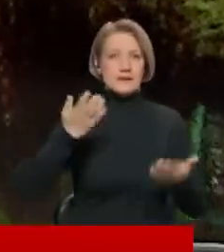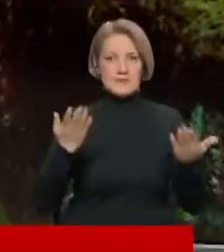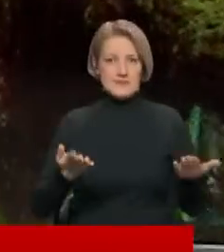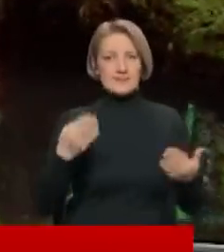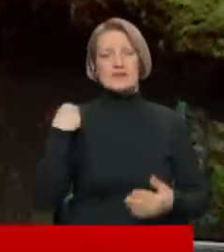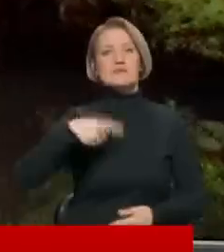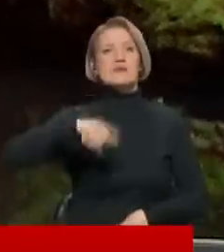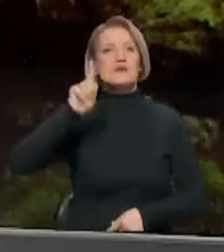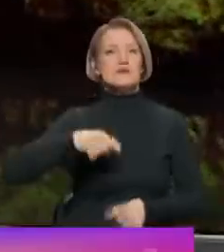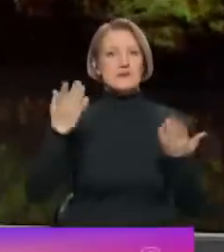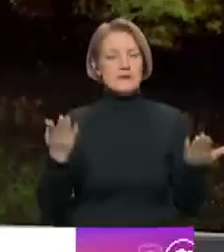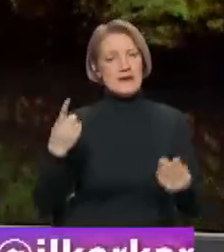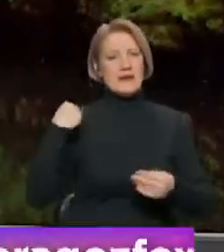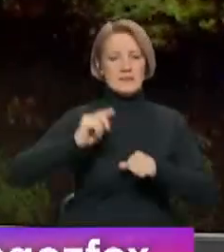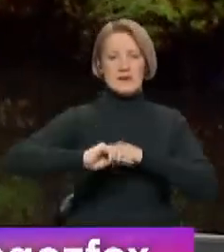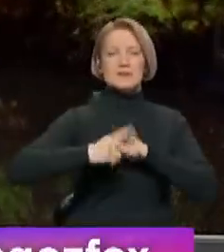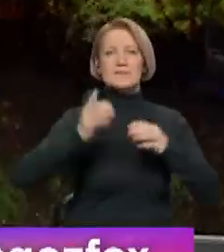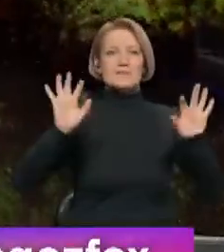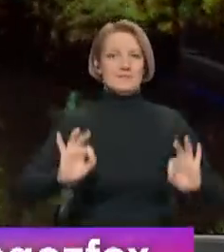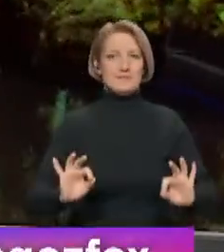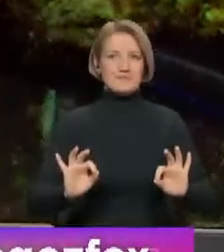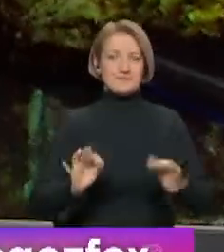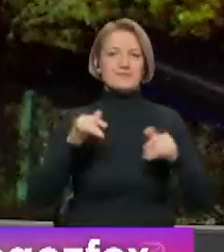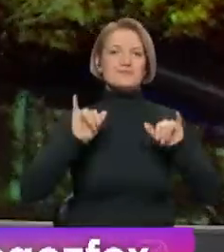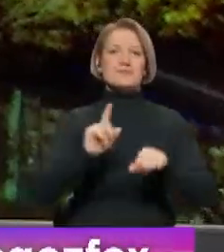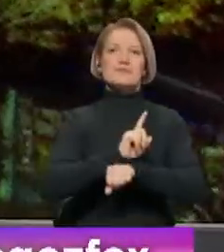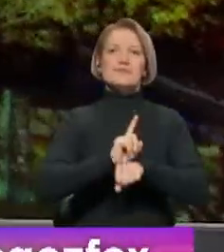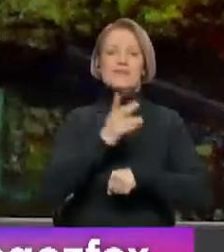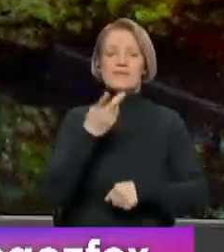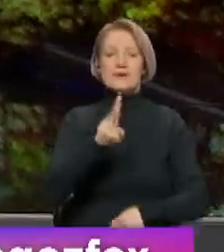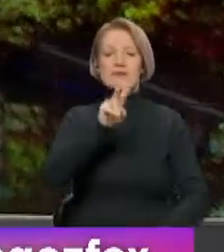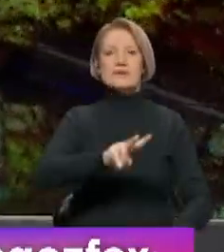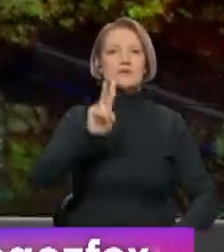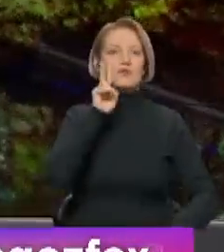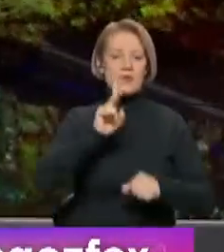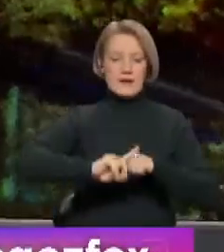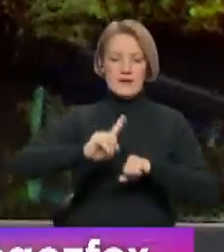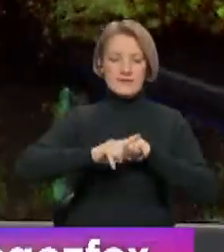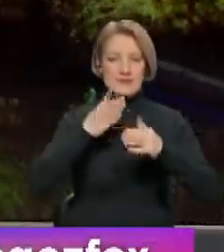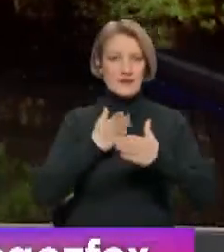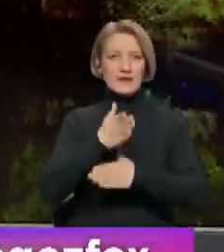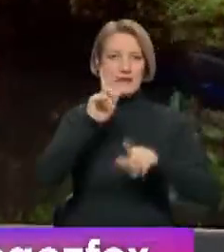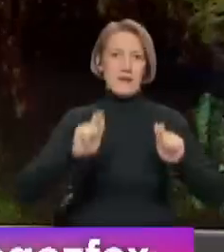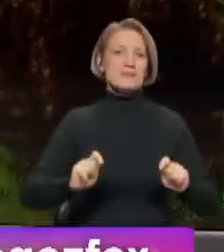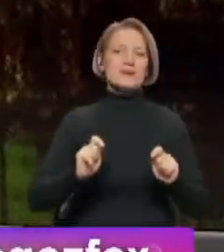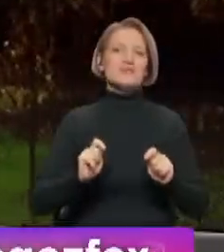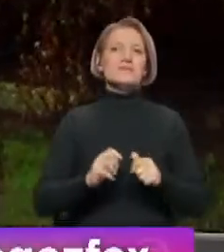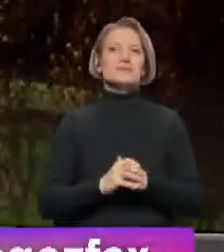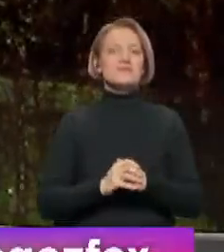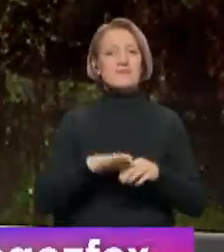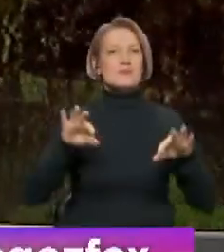Yeni bir gün yeni bir hafta başlıyor aynı zamanda 2022'nin son Haftasına da giriş yapmış bulunmaktayız